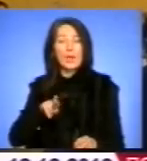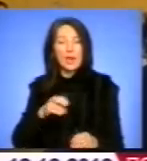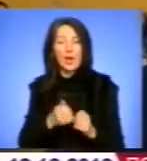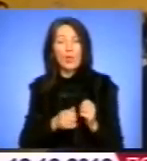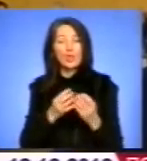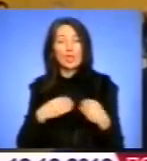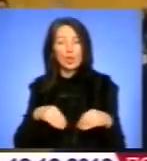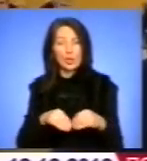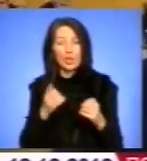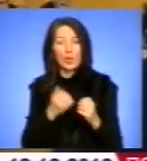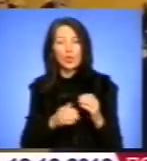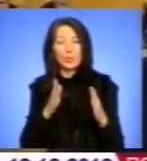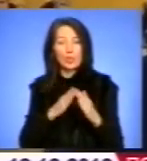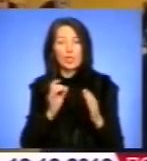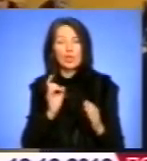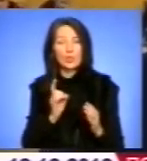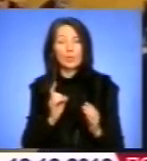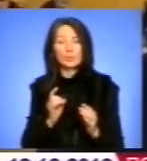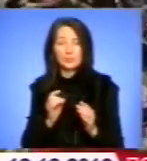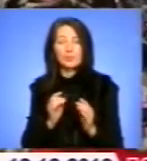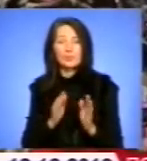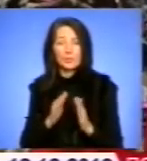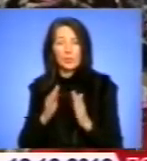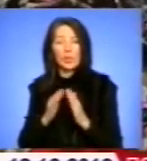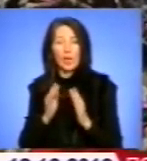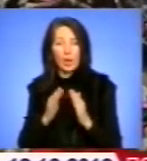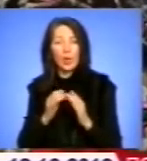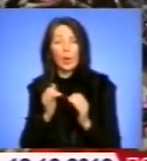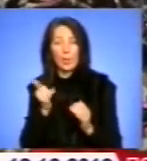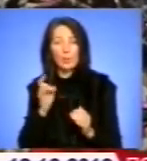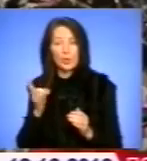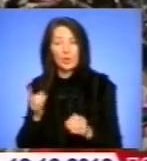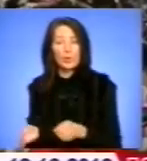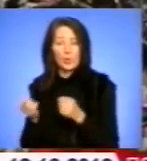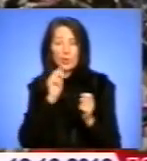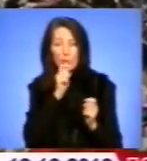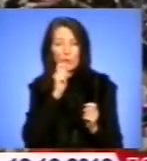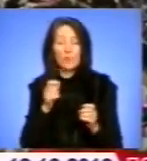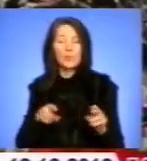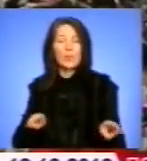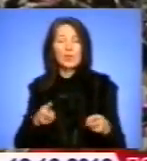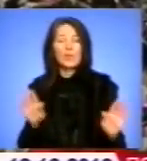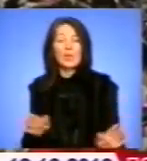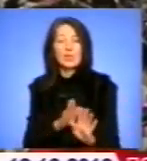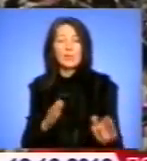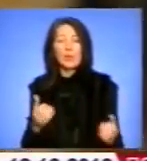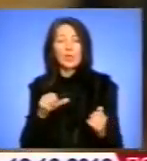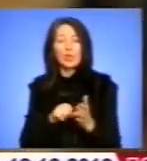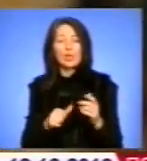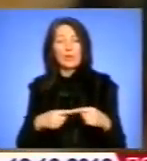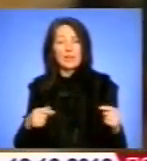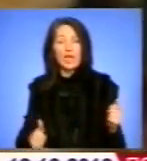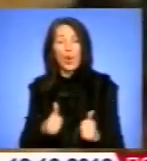родині, кожному дитячому будинку ми завозимо сьогодні подарунки. Танцювали, співали, брали участь у різноманітних конкурсах «Діти на святі»,